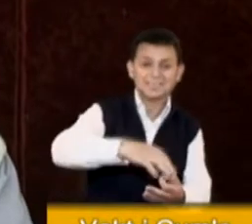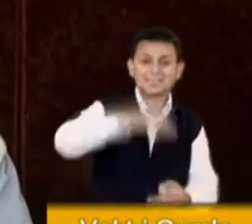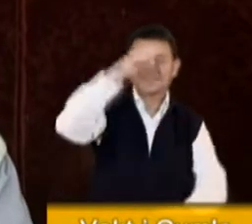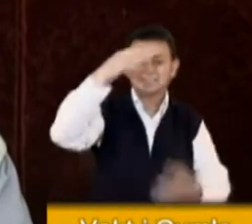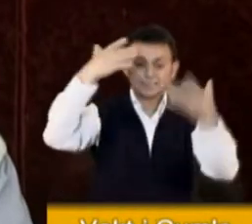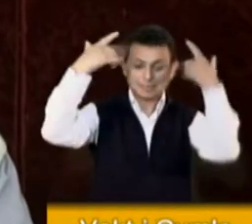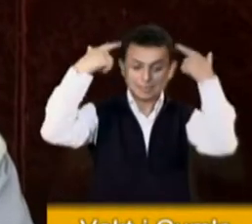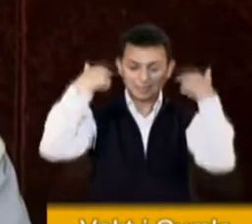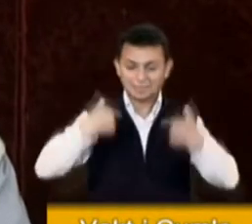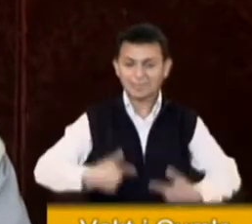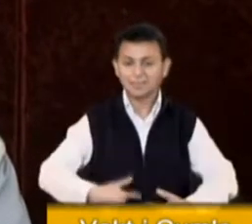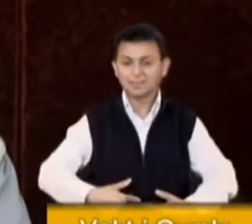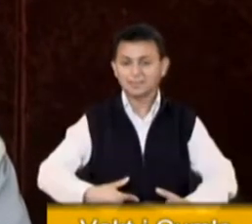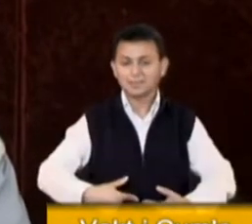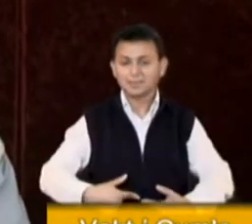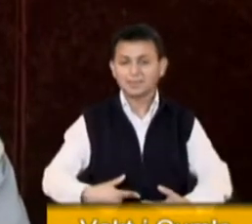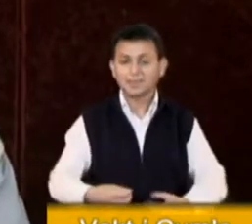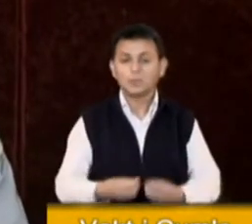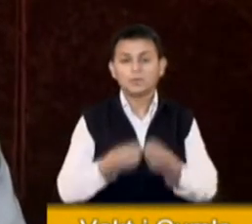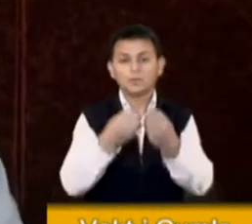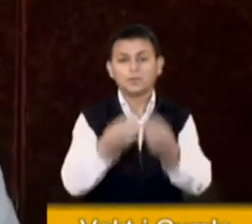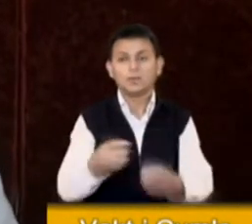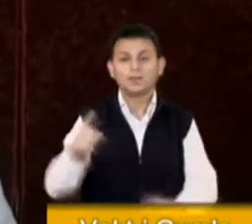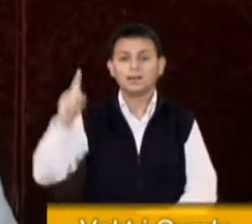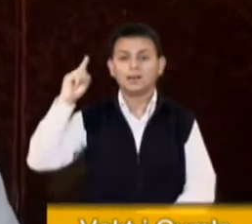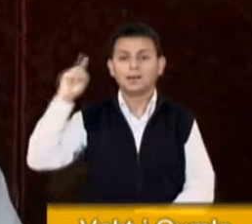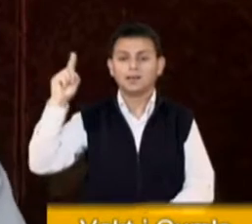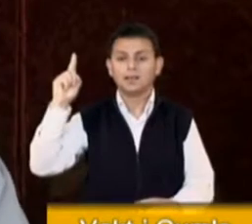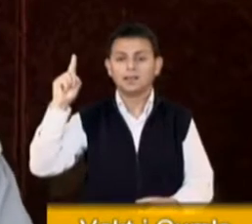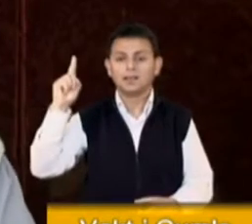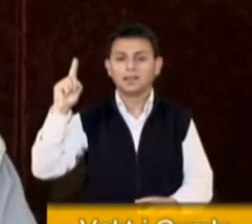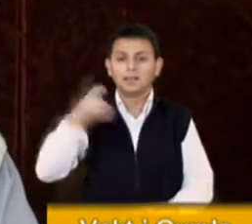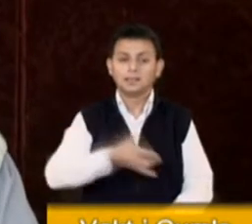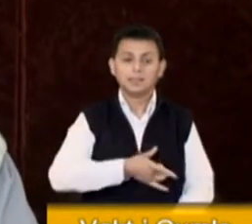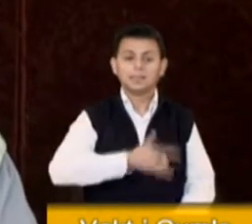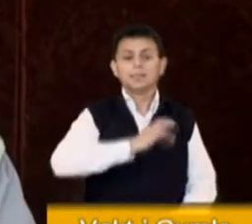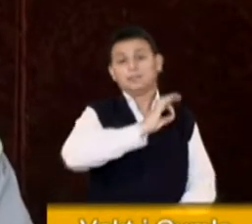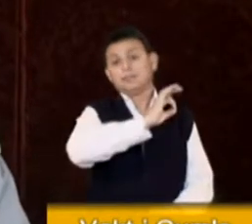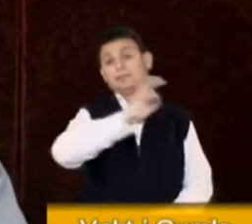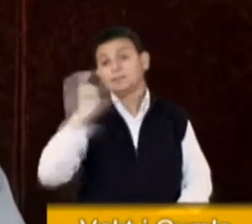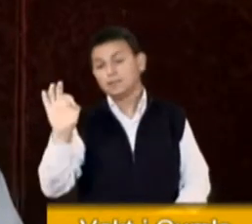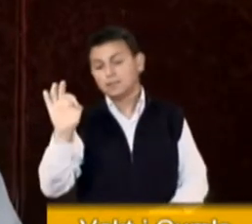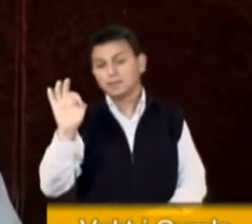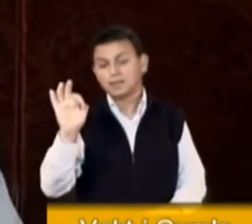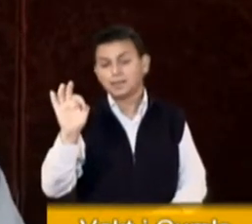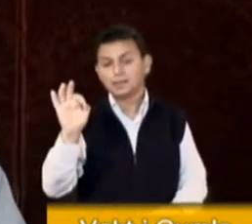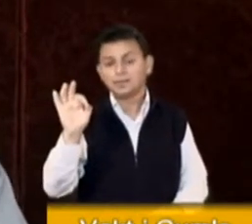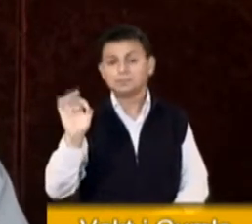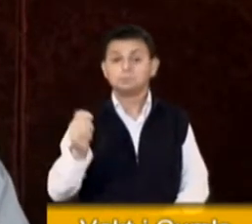yüce yaratıcıyı inkar mı ediyorsun diye arkadaşı ikaz etti. Ve dedi